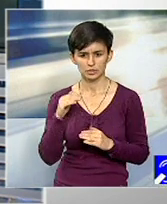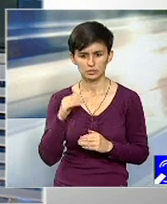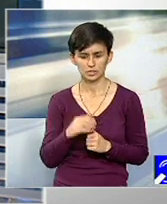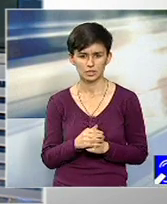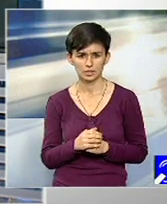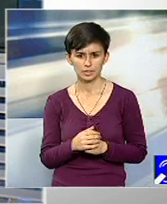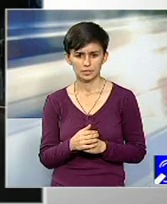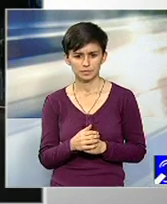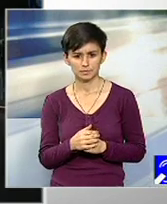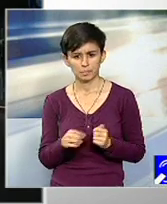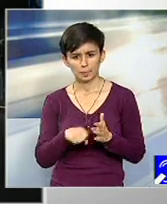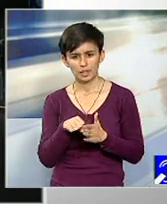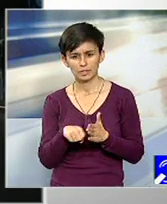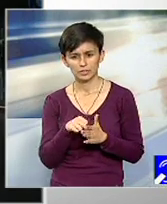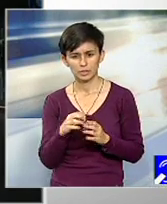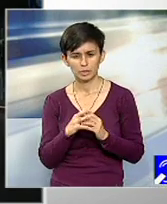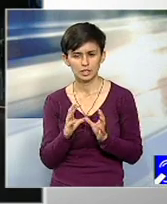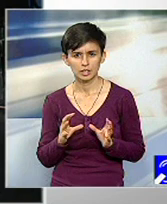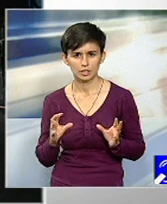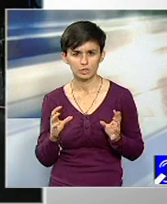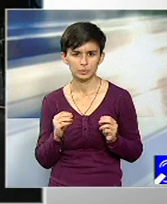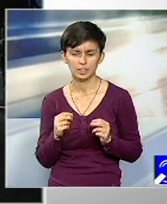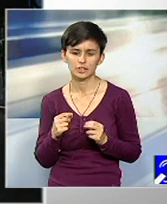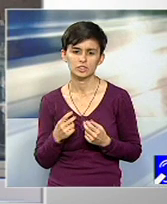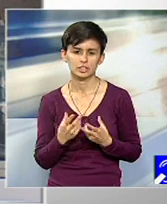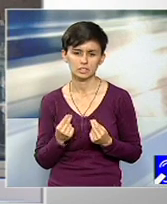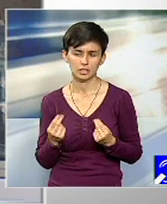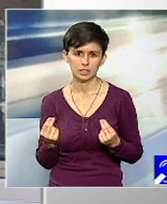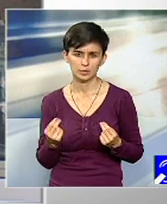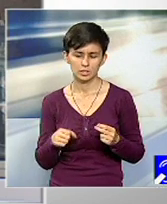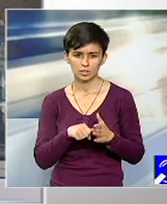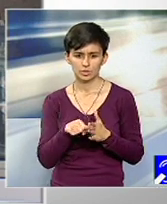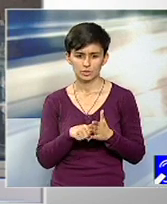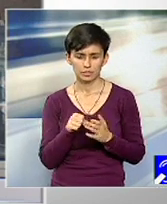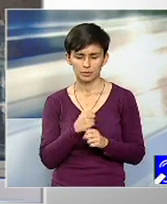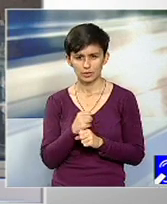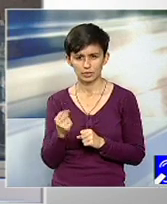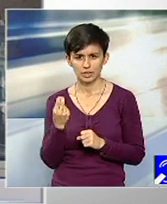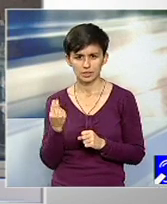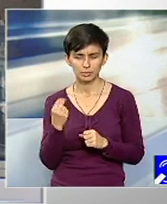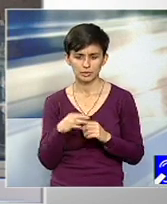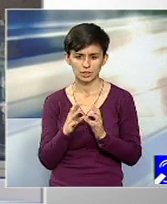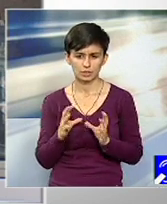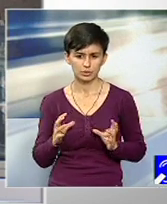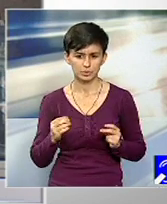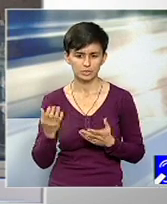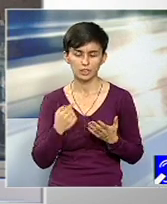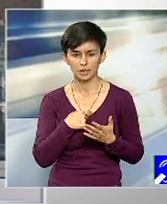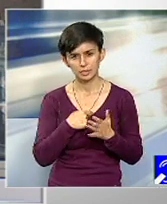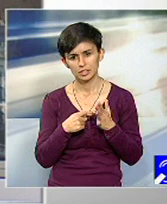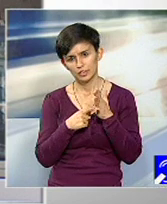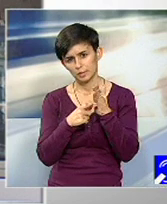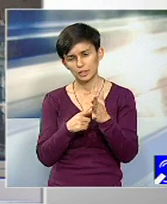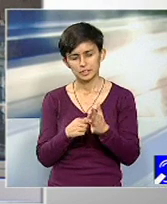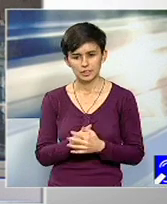că paleta de filme românești în acest moment este destul de mare, cu filme foarte bune românești care pot fi rulate. Și cu